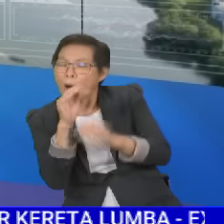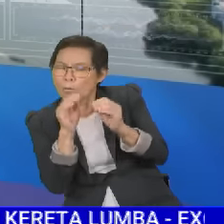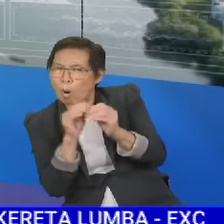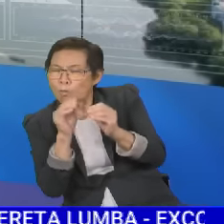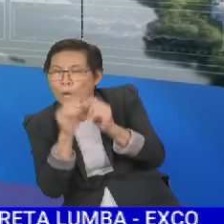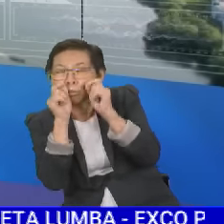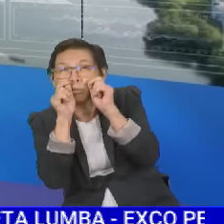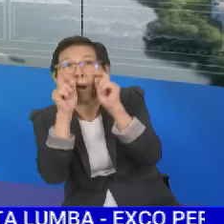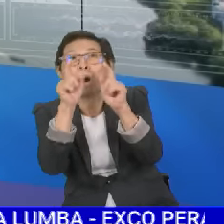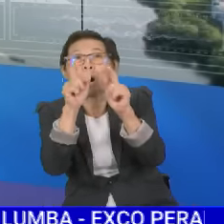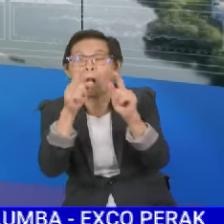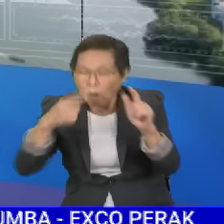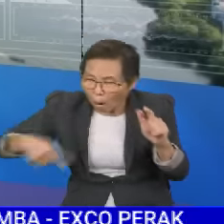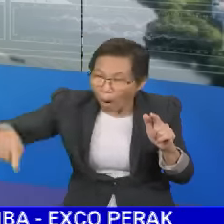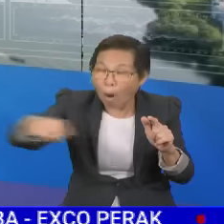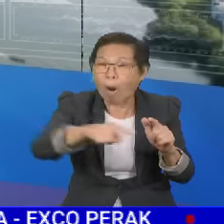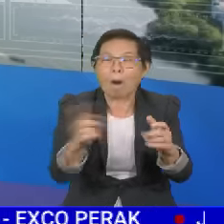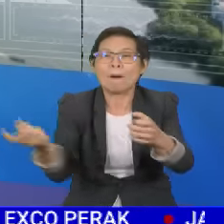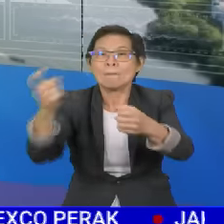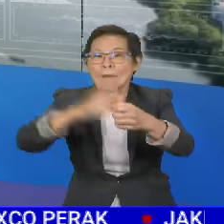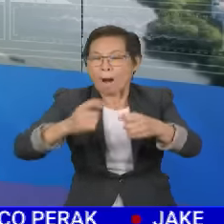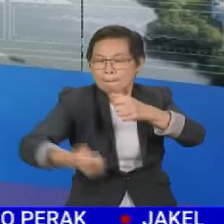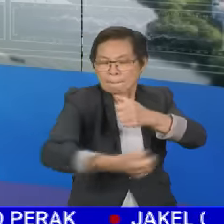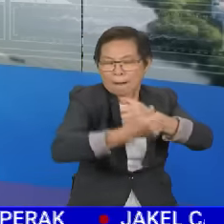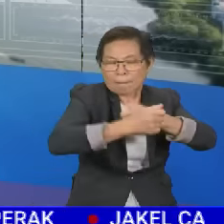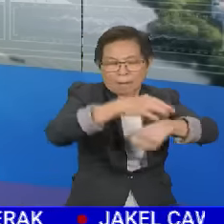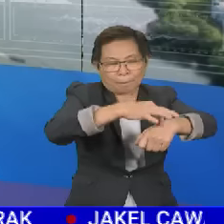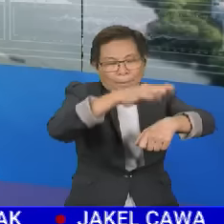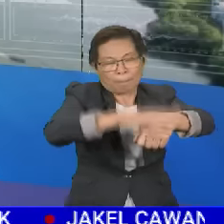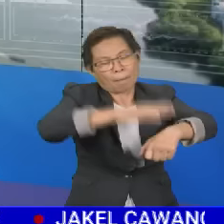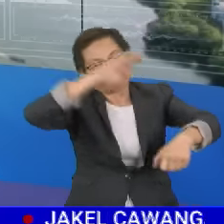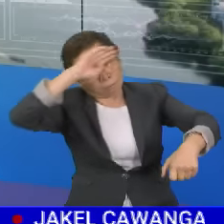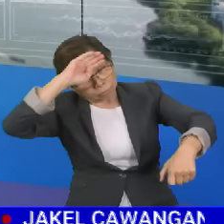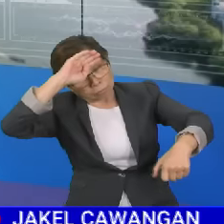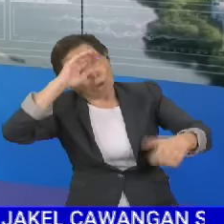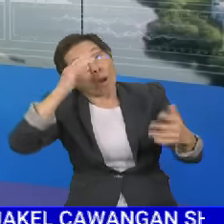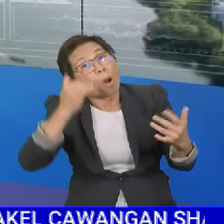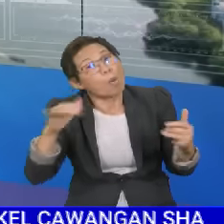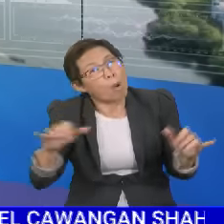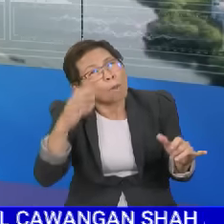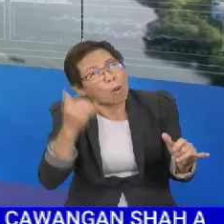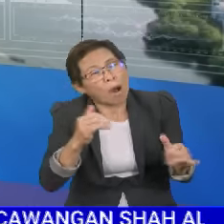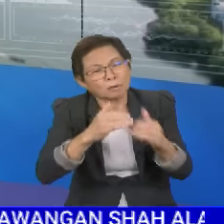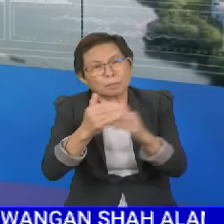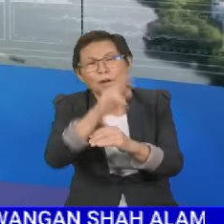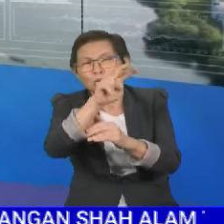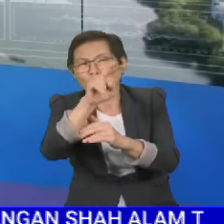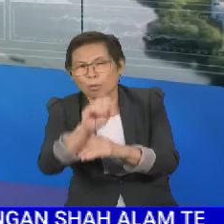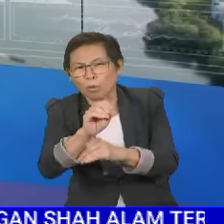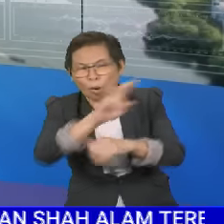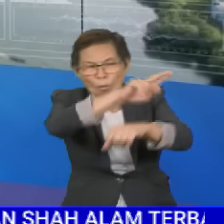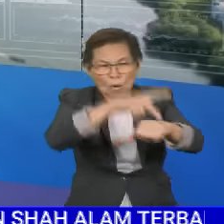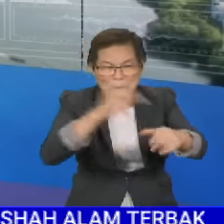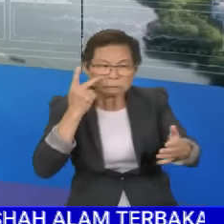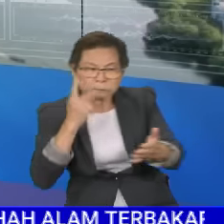kesadaran orang ramai mengenai bahaya wafat dengki langkah itu diambil selepas 20 pulau di